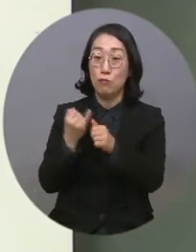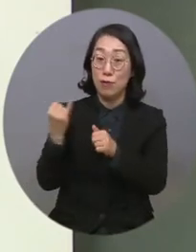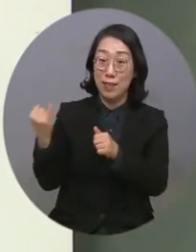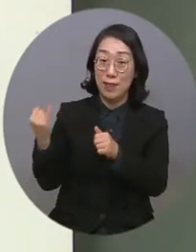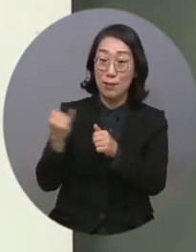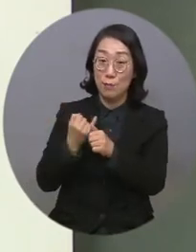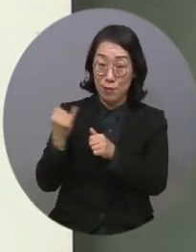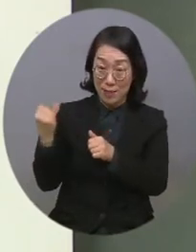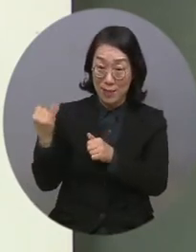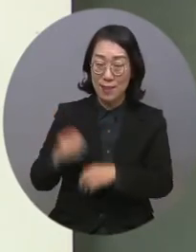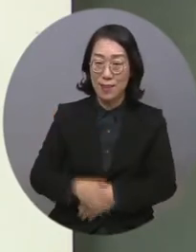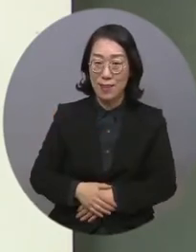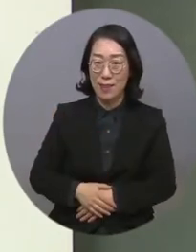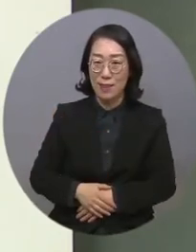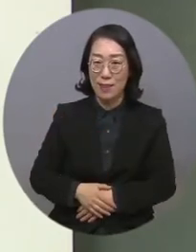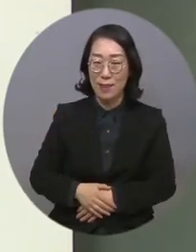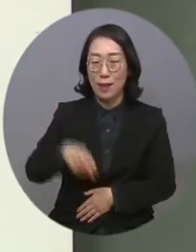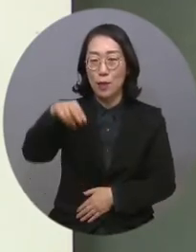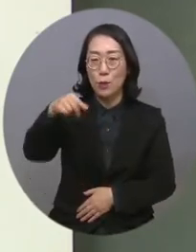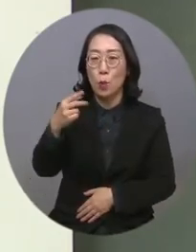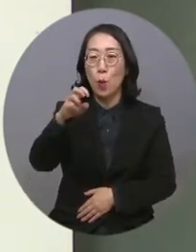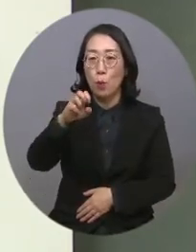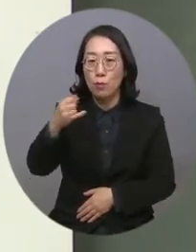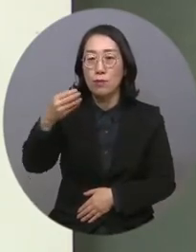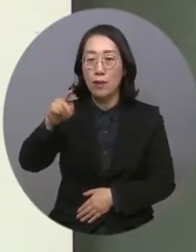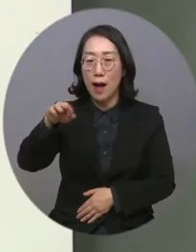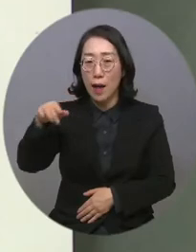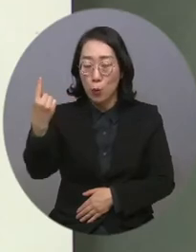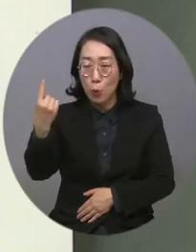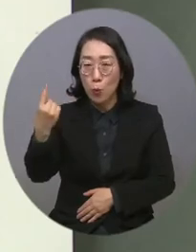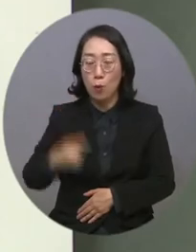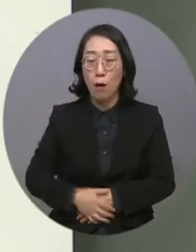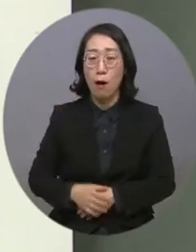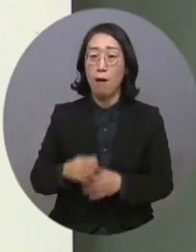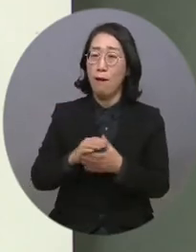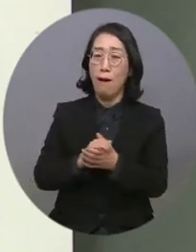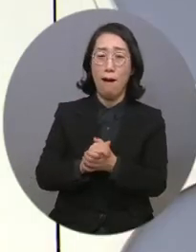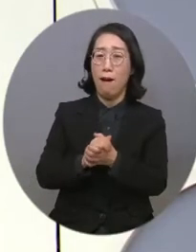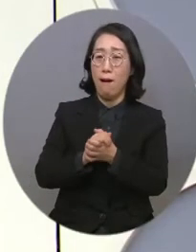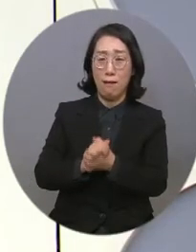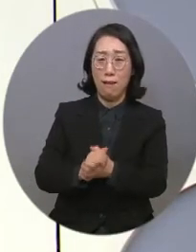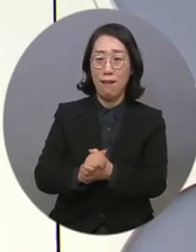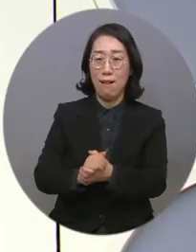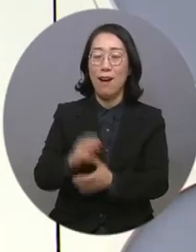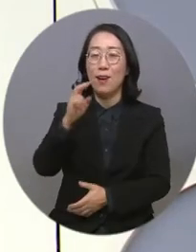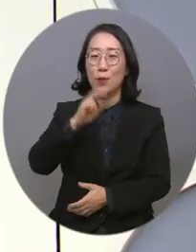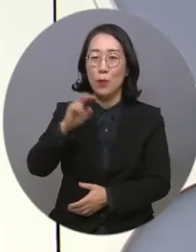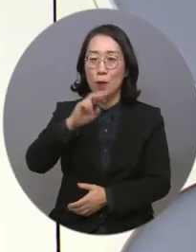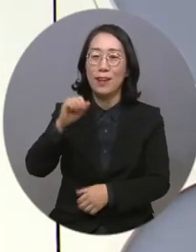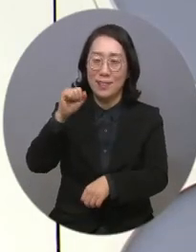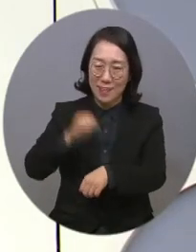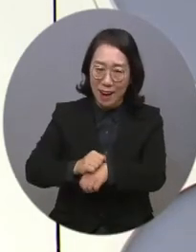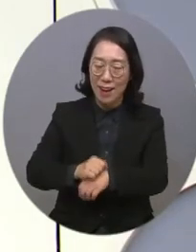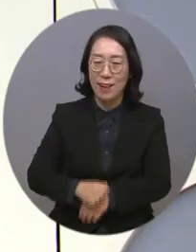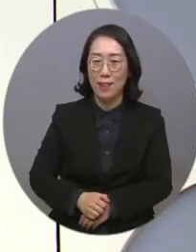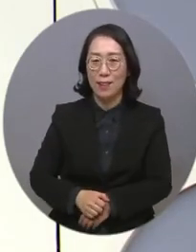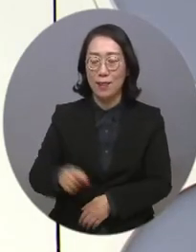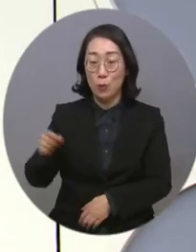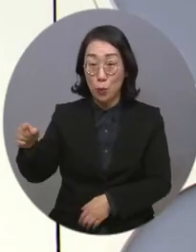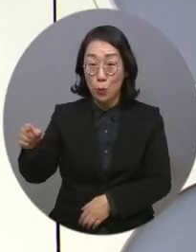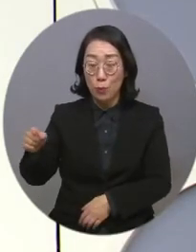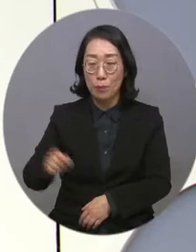그 아마추어 소프라노라서 노래를 예, 시카고에서도 배웠고 음악인이군요. 예, 예. 그다음에 또 프라하 가서 1년 있을